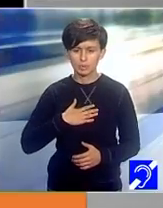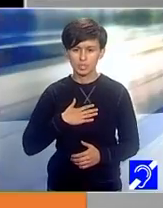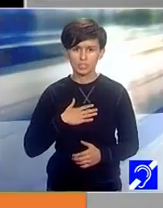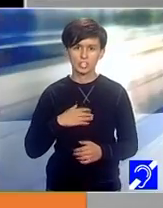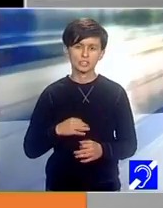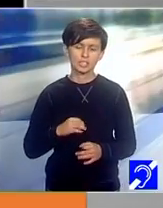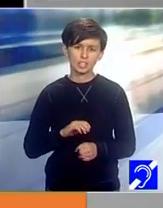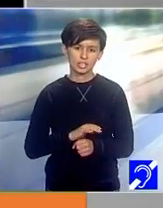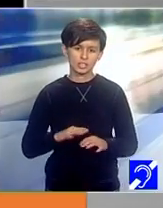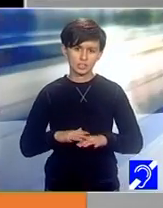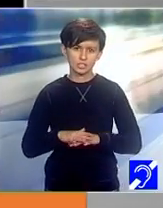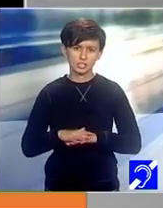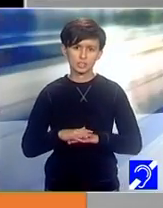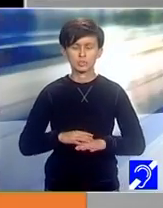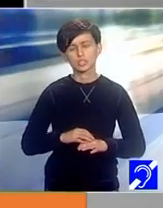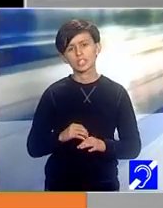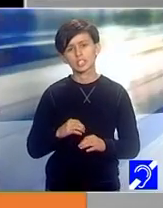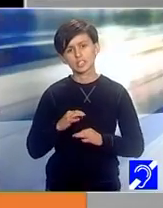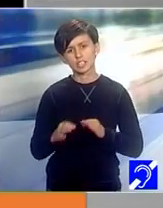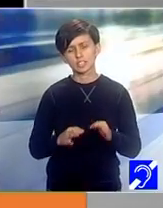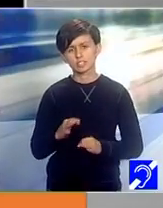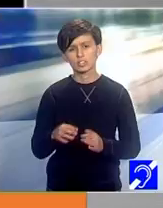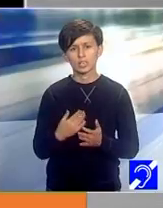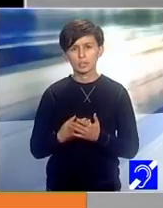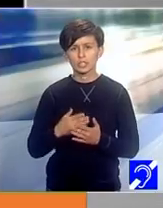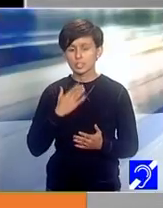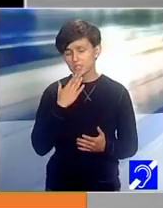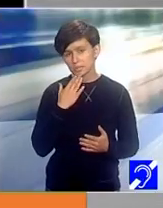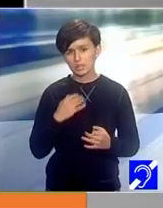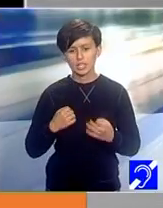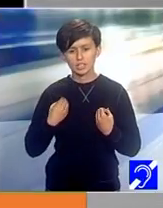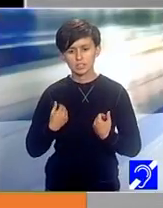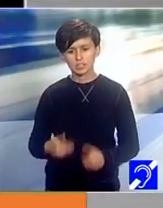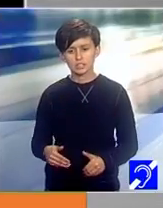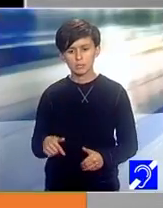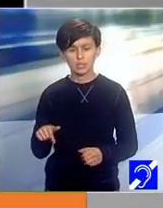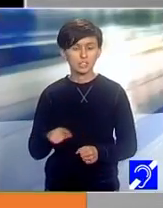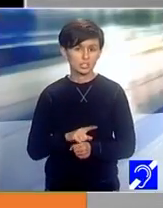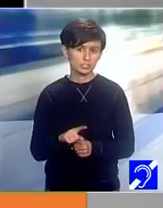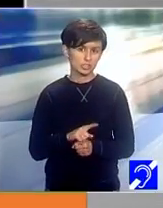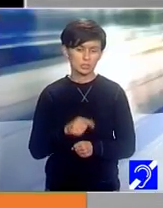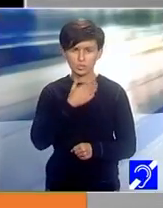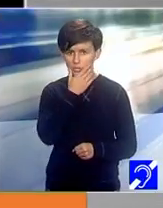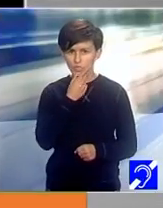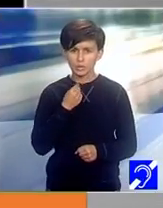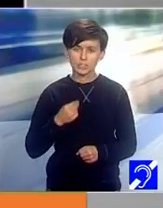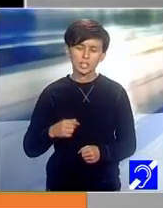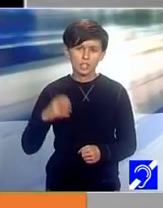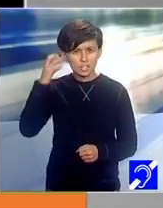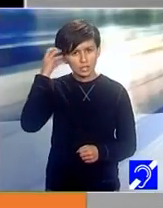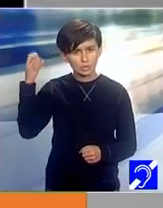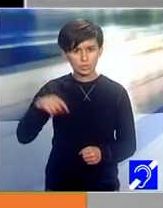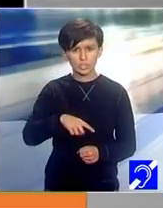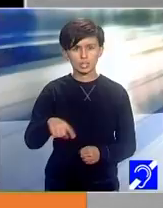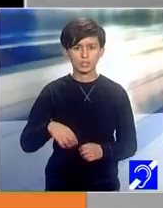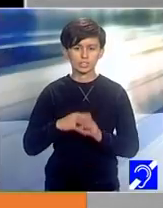e un foarte mare păcat să se piardă toate aceste elemente frumoase ale culturii noastre românești.